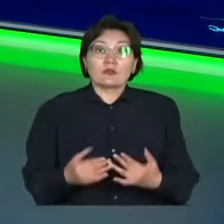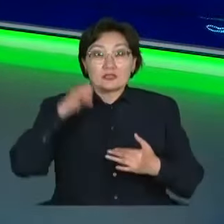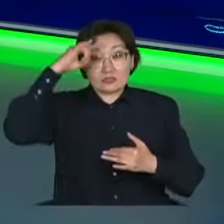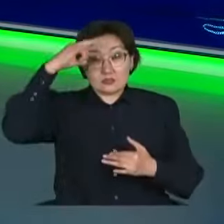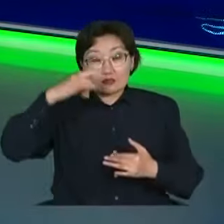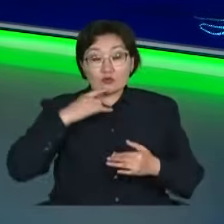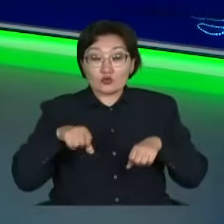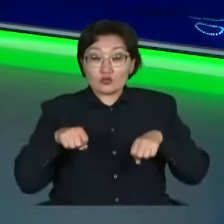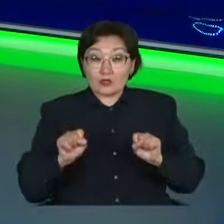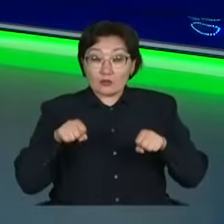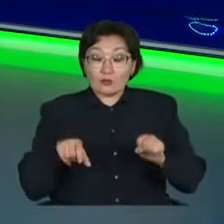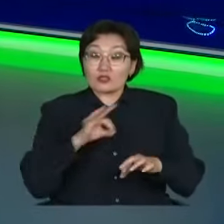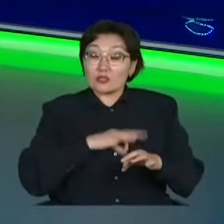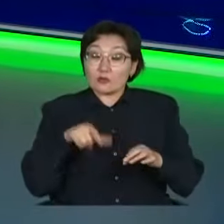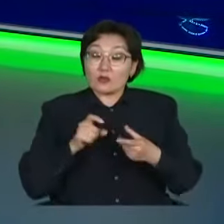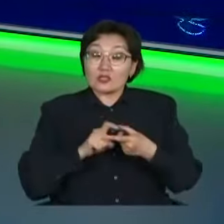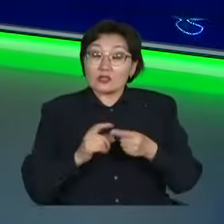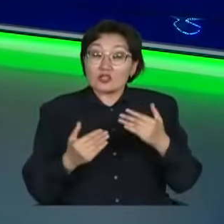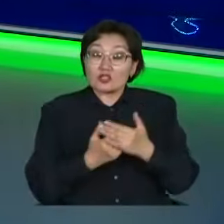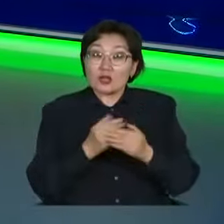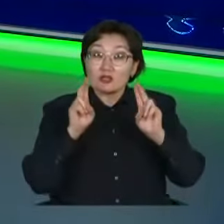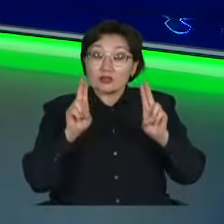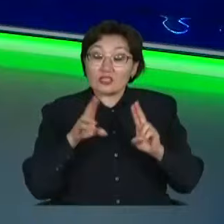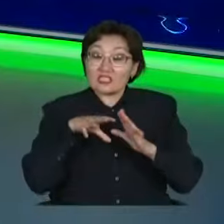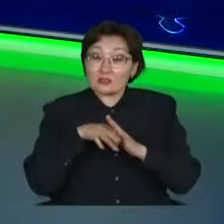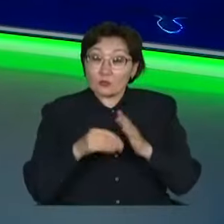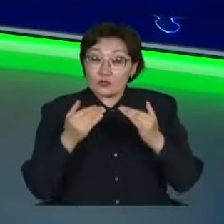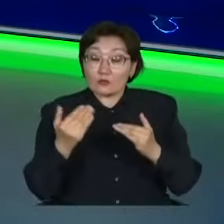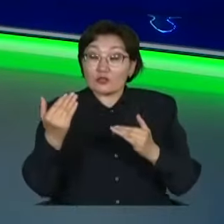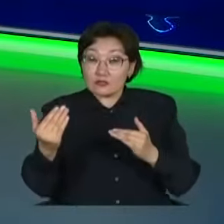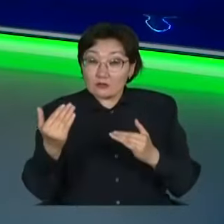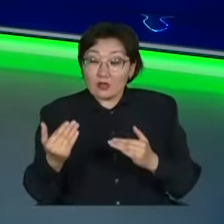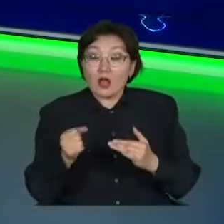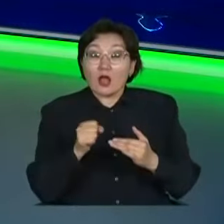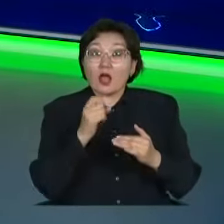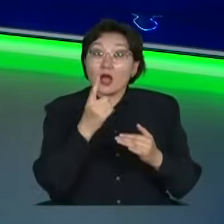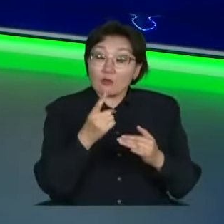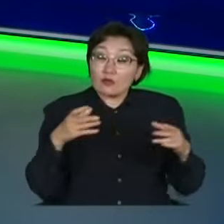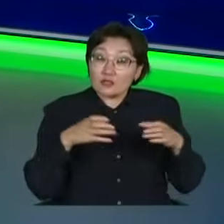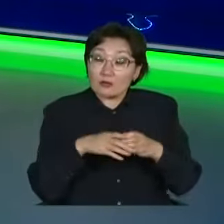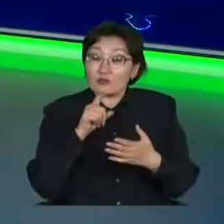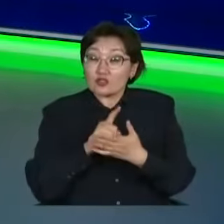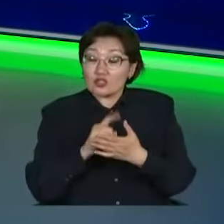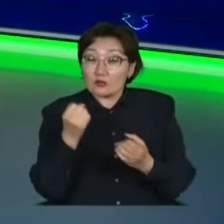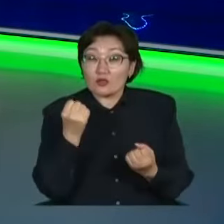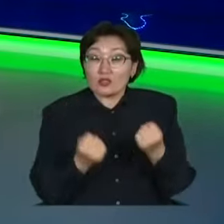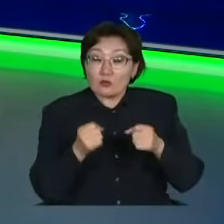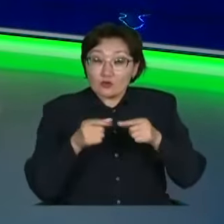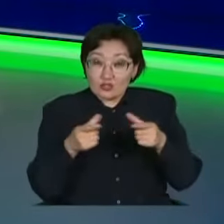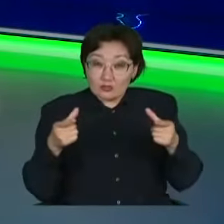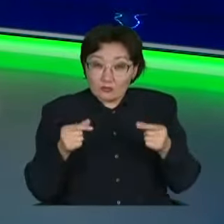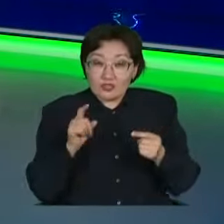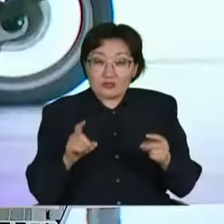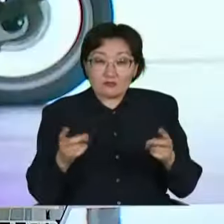Елімізде мопед жүргізушілеріне қатысты жаңа тәртіп енгізіледі. Енді олардан А1 санатындағы міндетті жүргізуші куәлігі